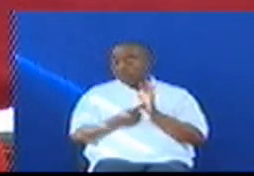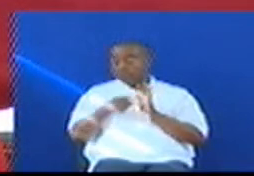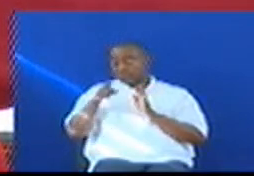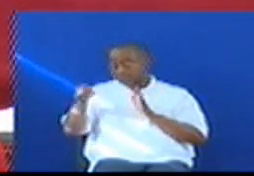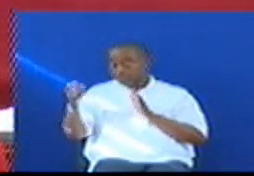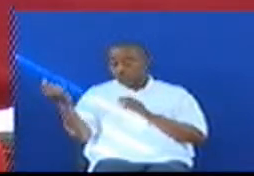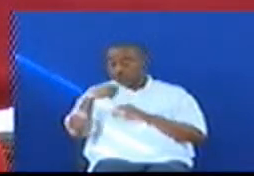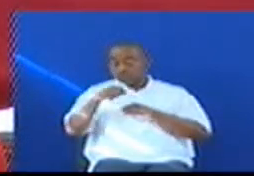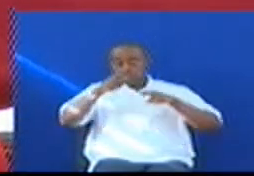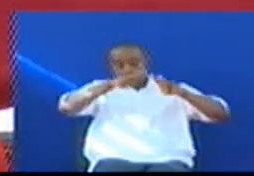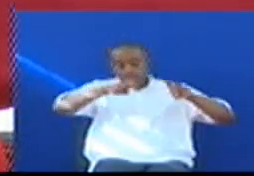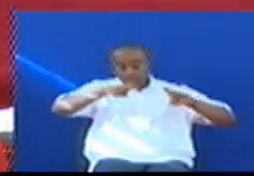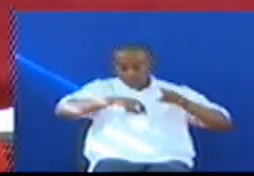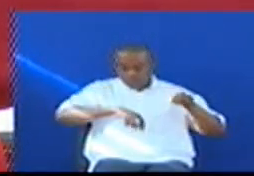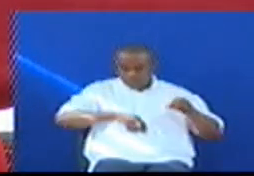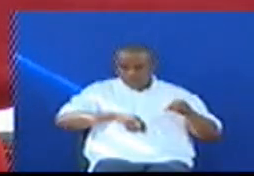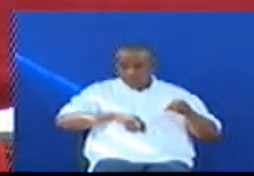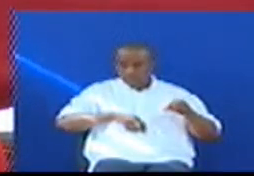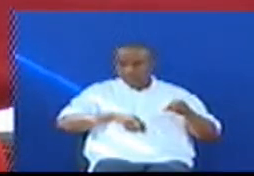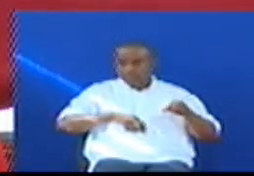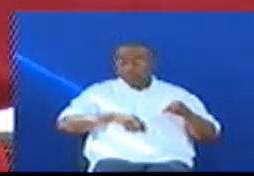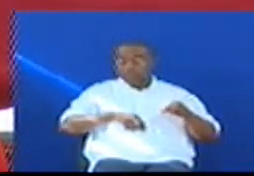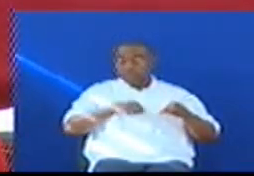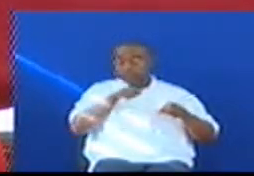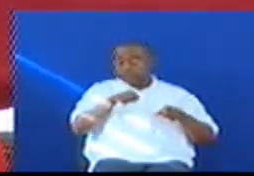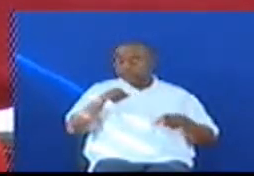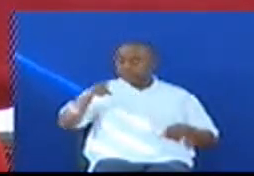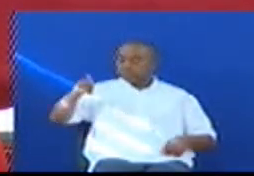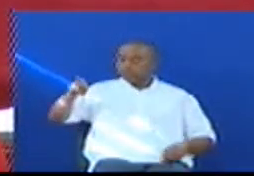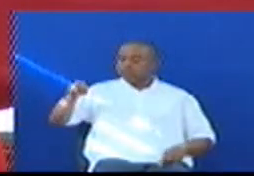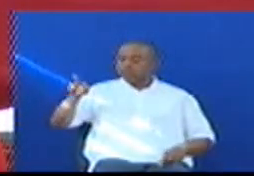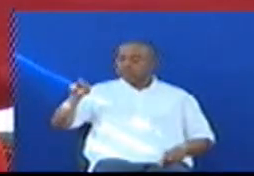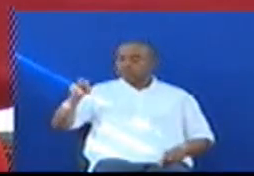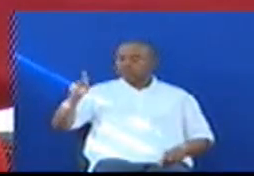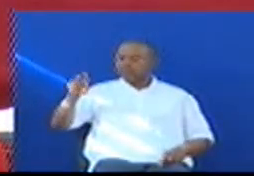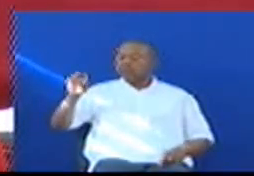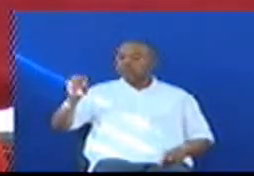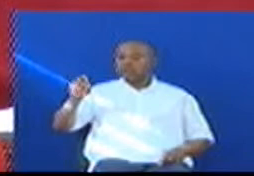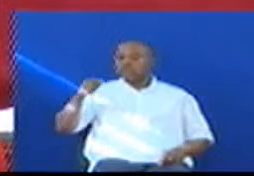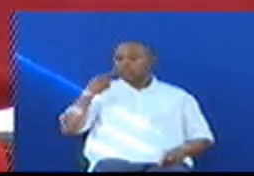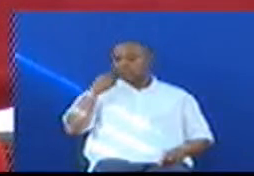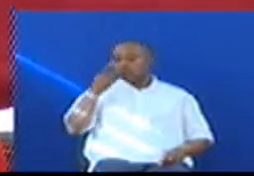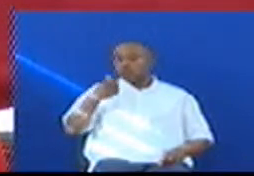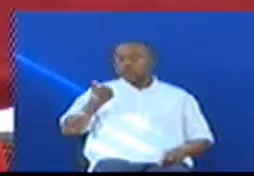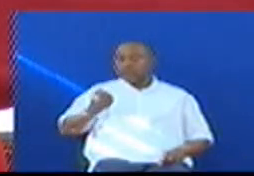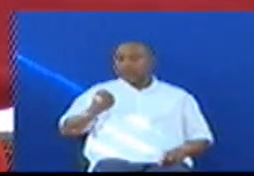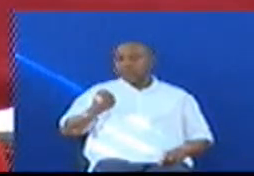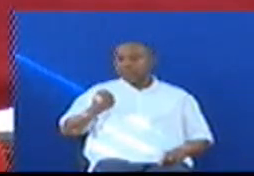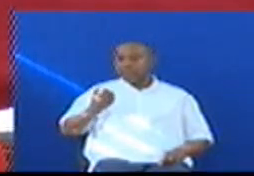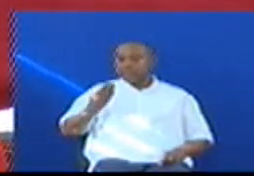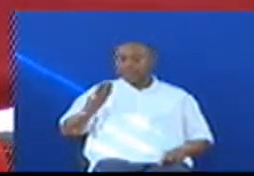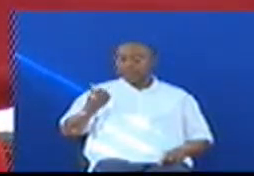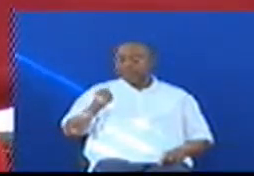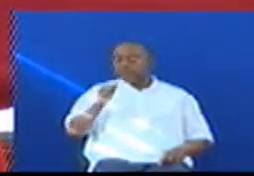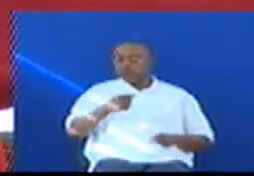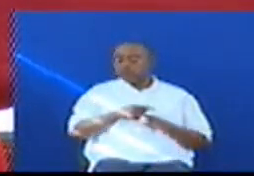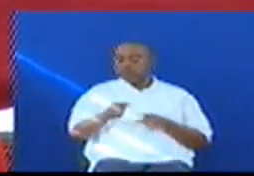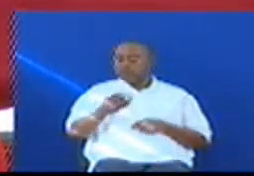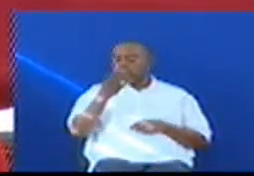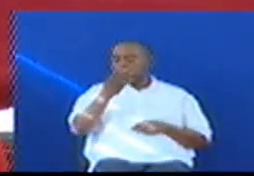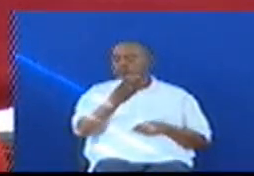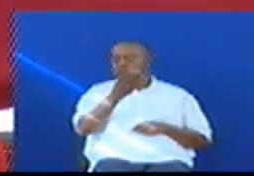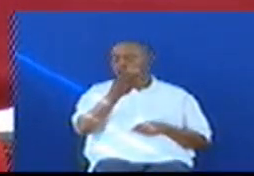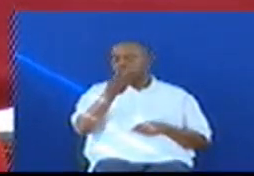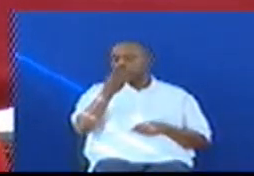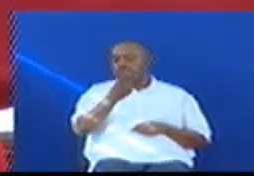Tanzania. Wakakuta kwamba Pride Tanzania ina shilingi milioni 428.